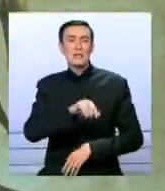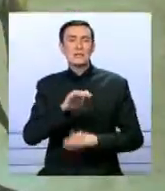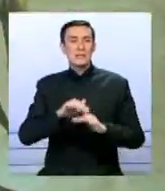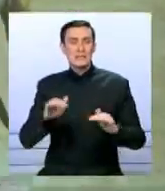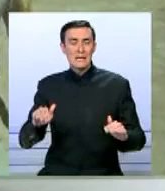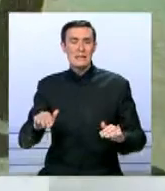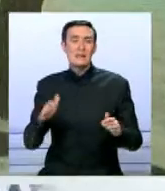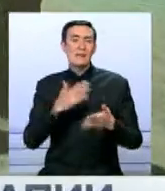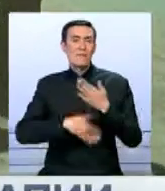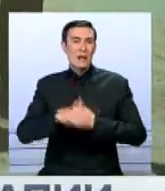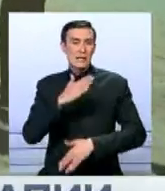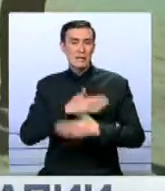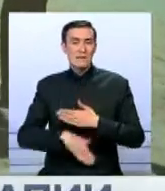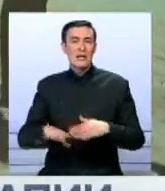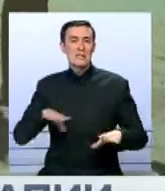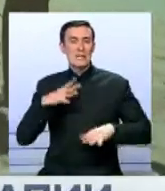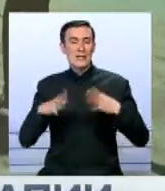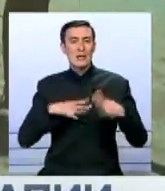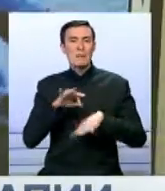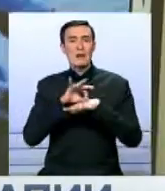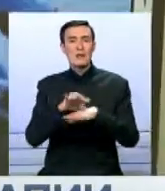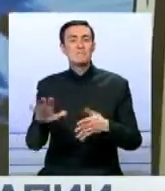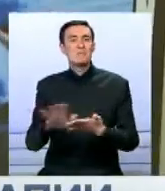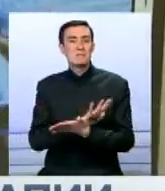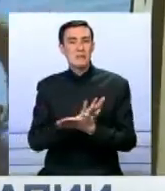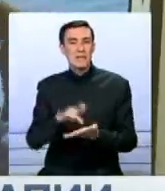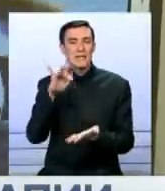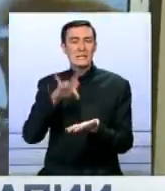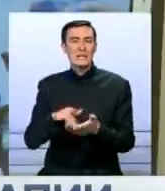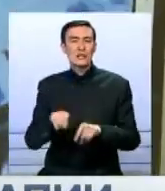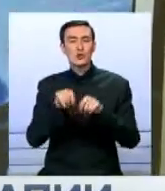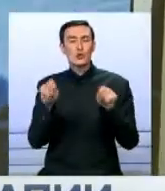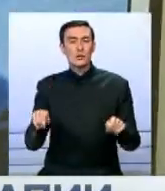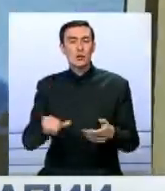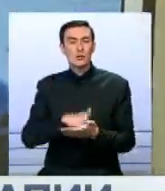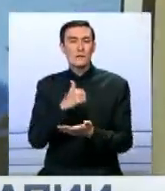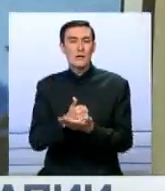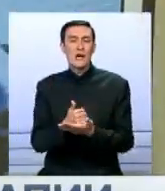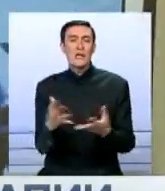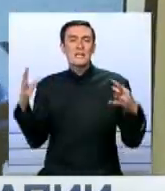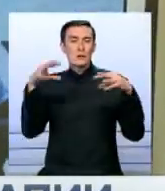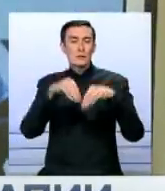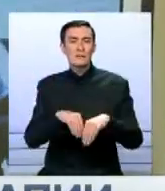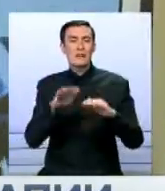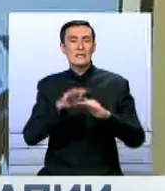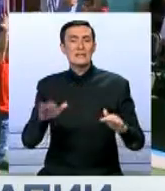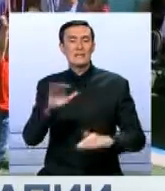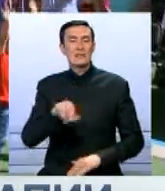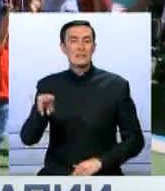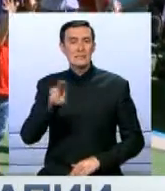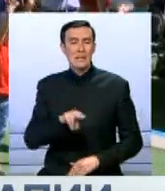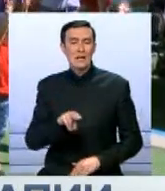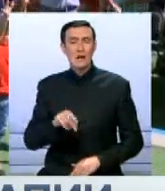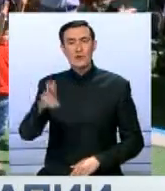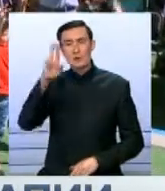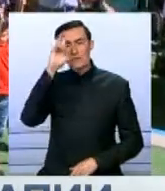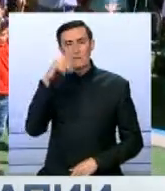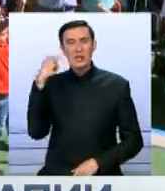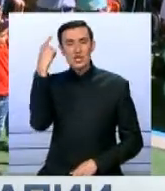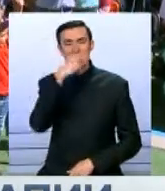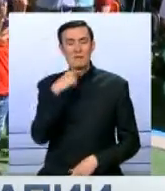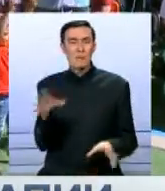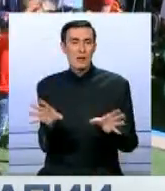ограниченными возможностями. Все занятия будут проводить бесплатно. Центр создан на базе инклюзивного детсада, открытого в рамках